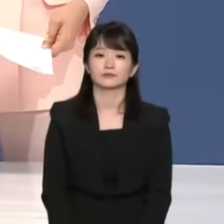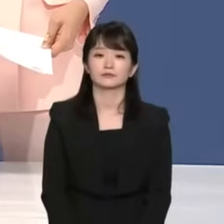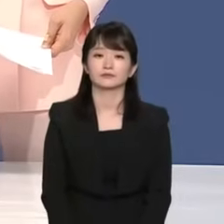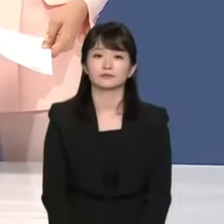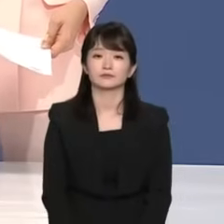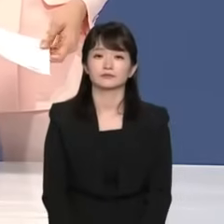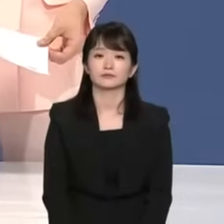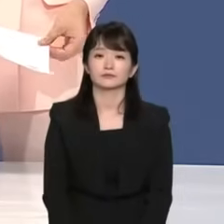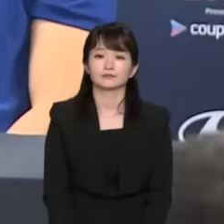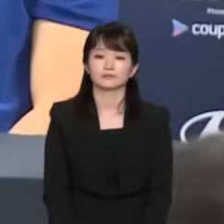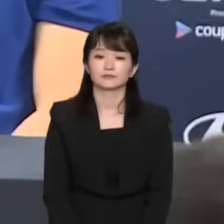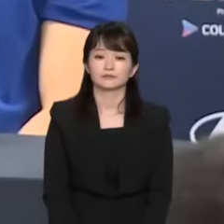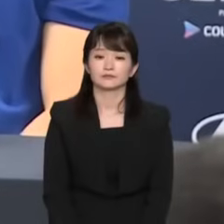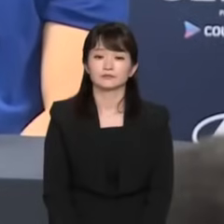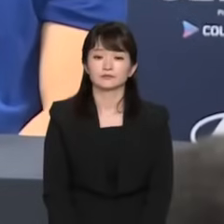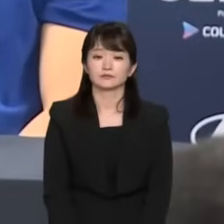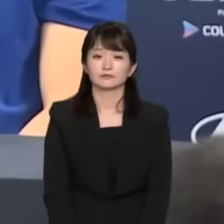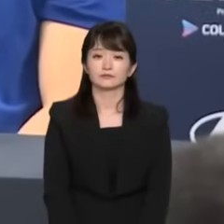특파원입니다.